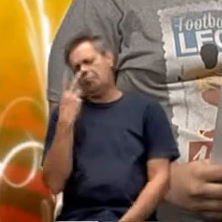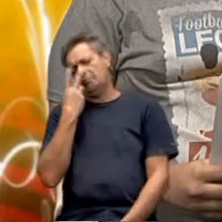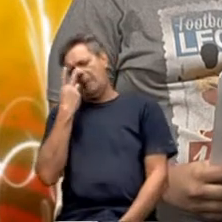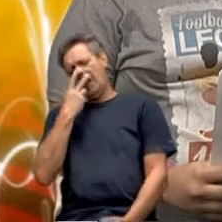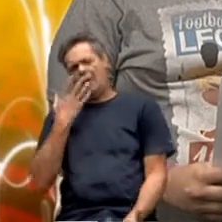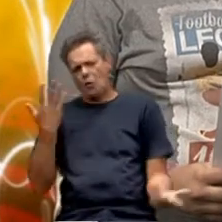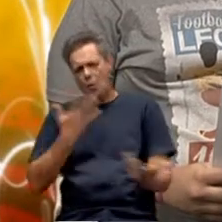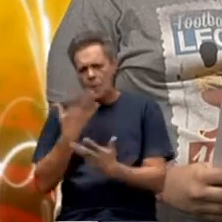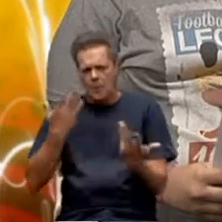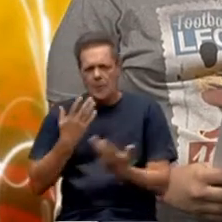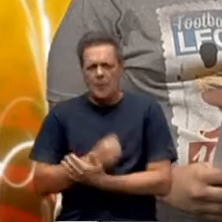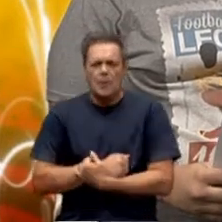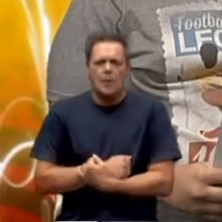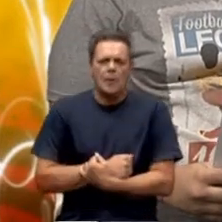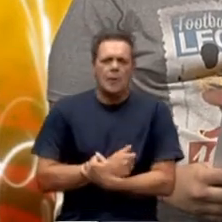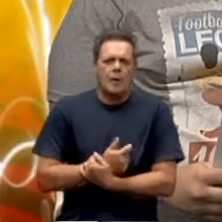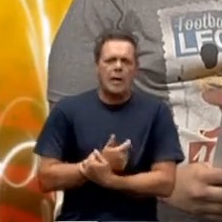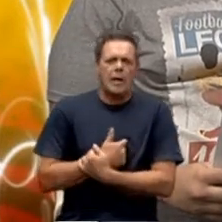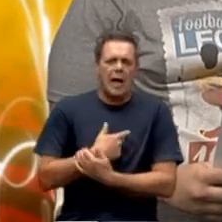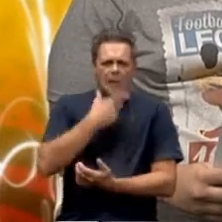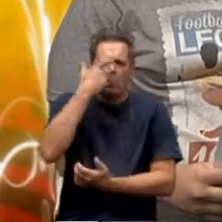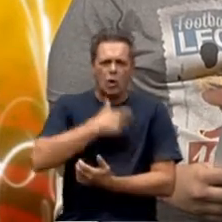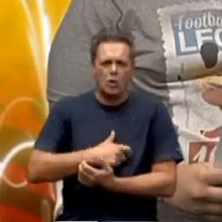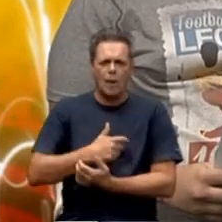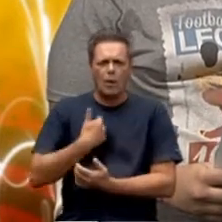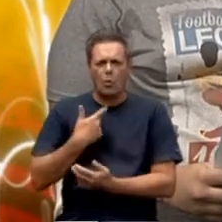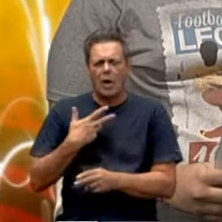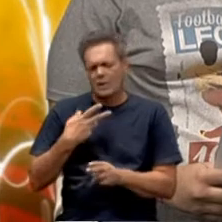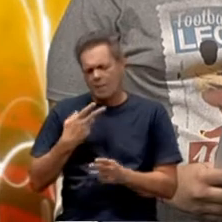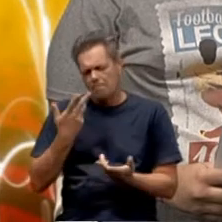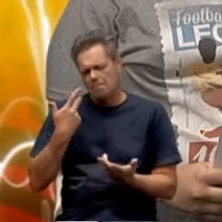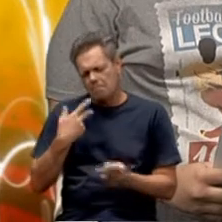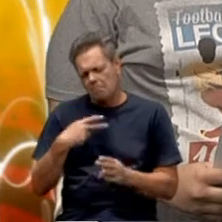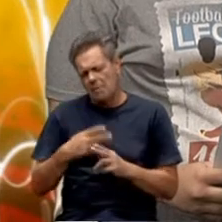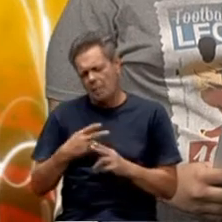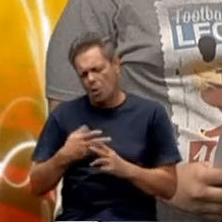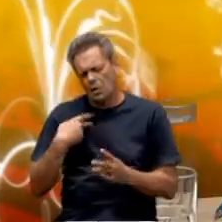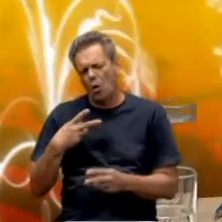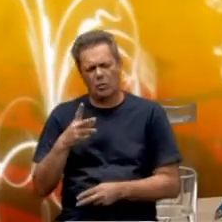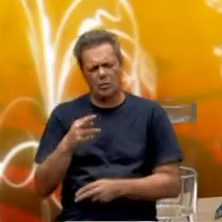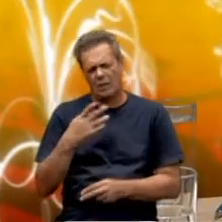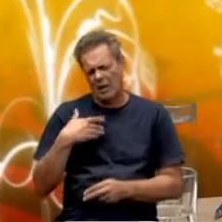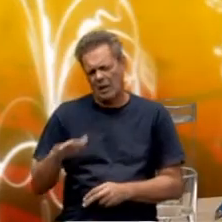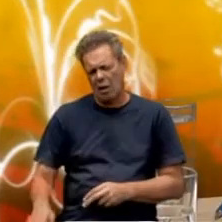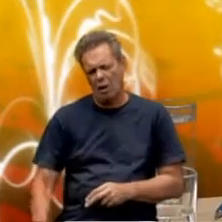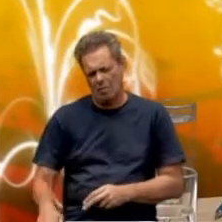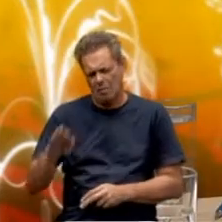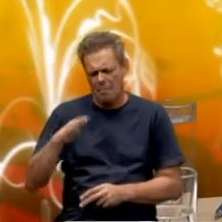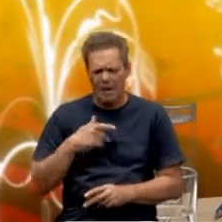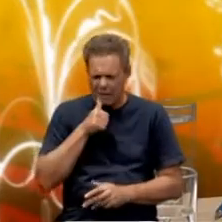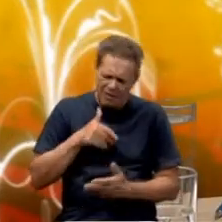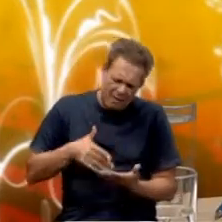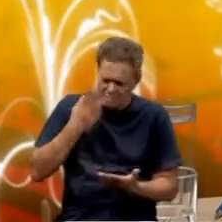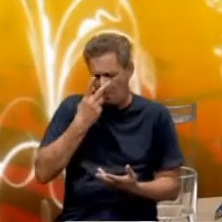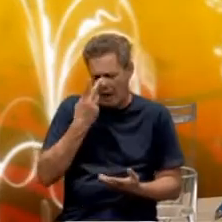pogotovo zato što ja sam osoba koja sam prebolila od maligne bolesti i usrećuje me rad i pomoć u